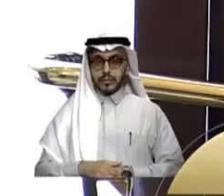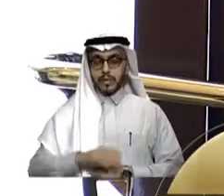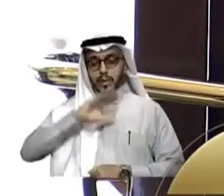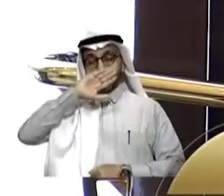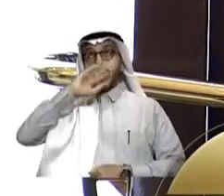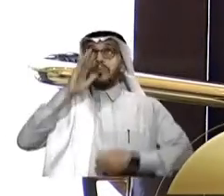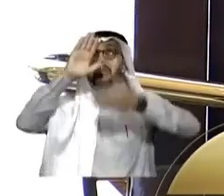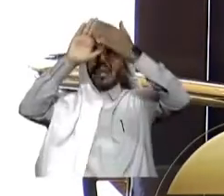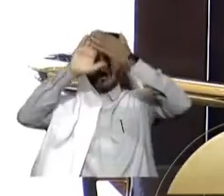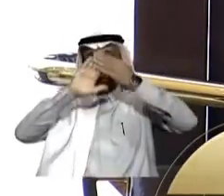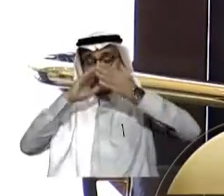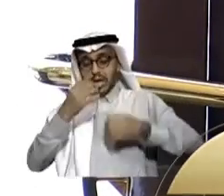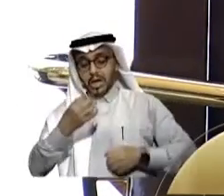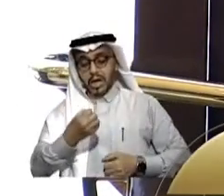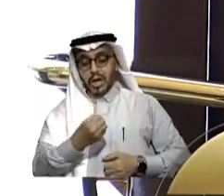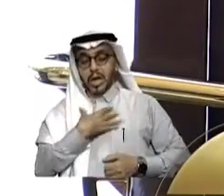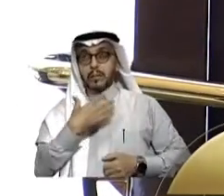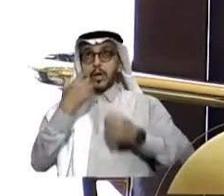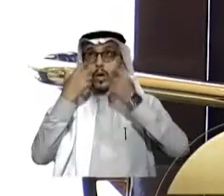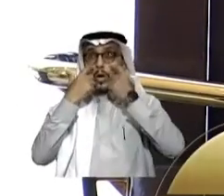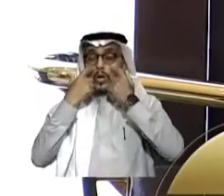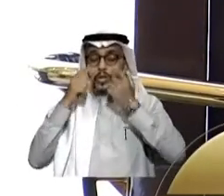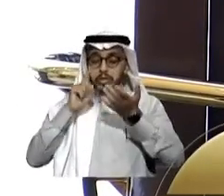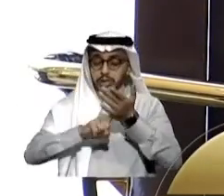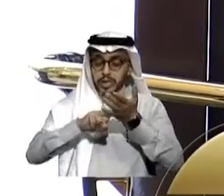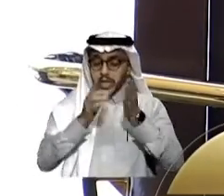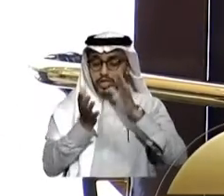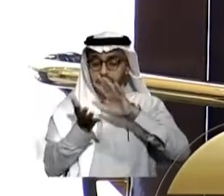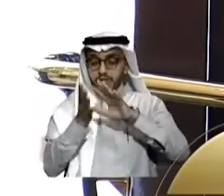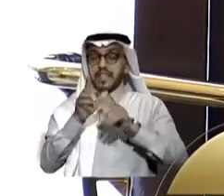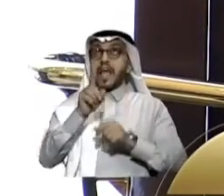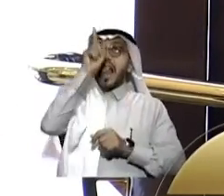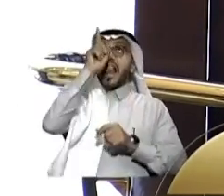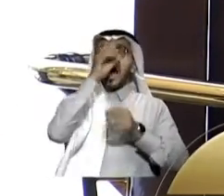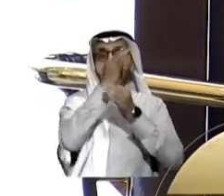وأنار قلوبهم بمشاهد صفات كماله،